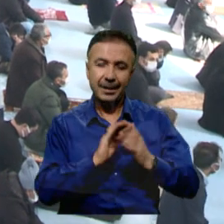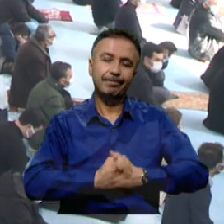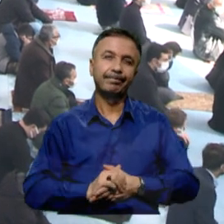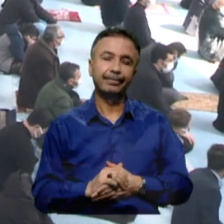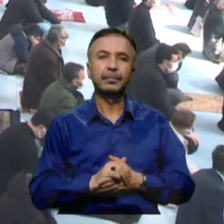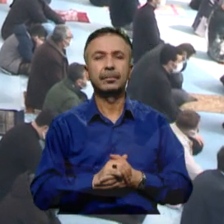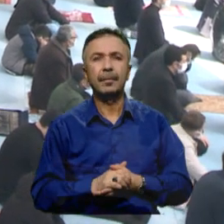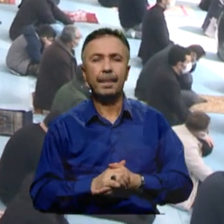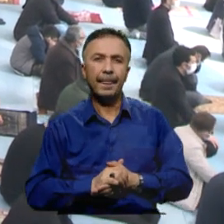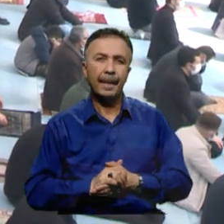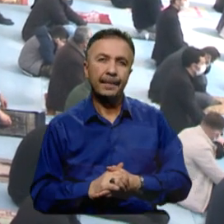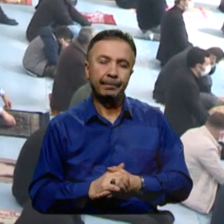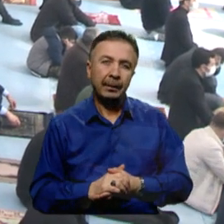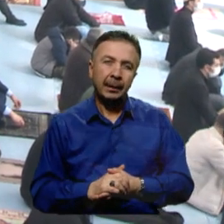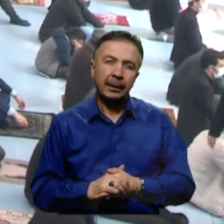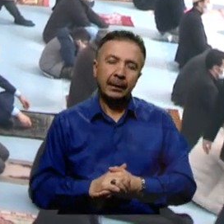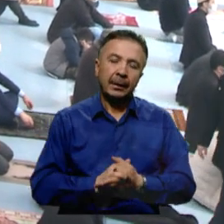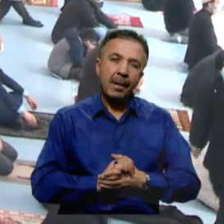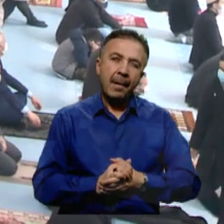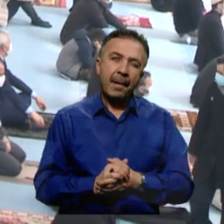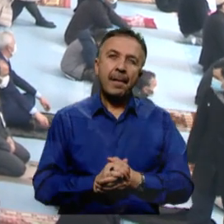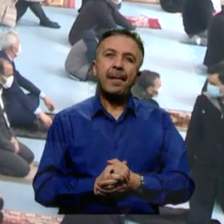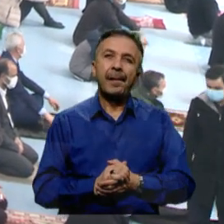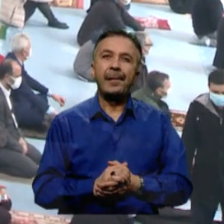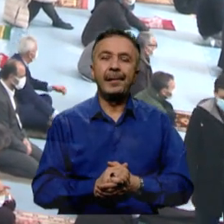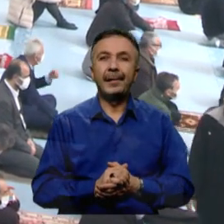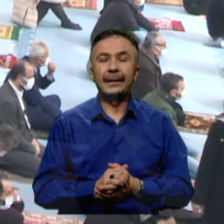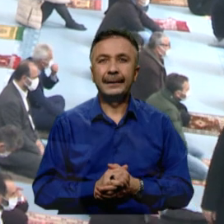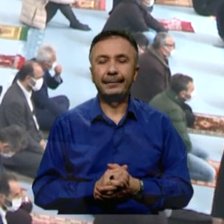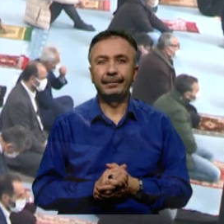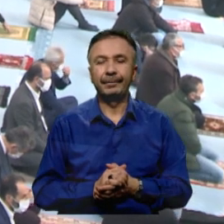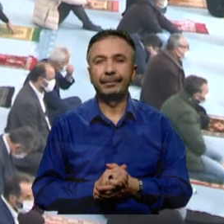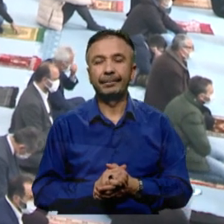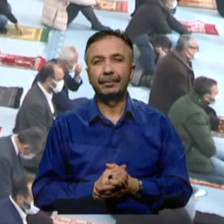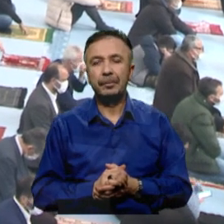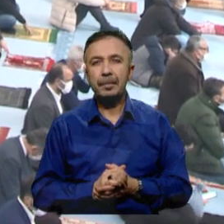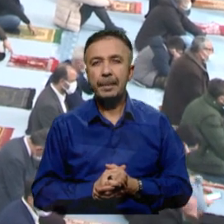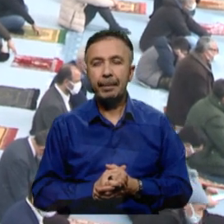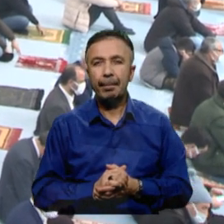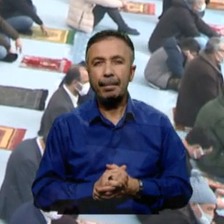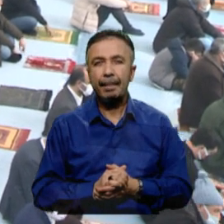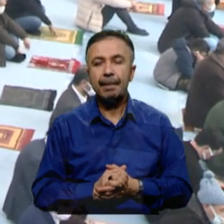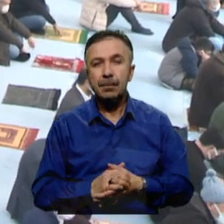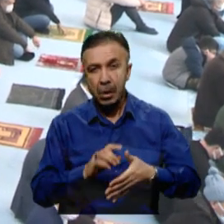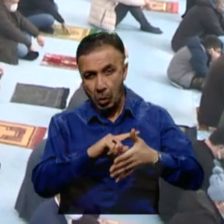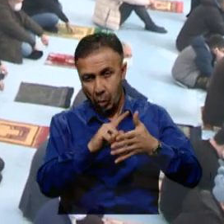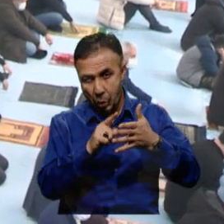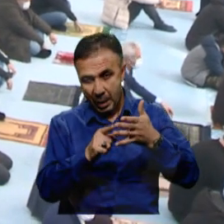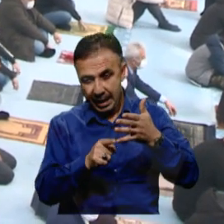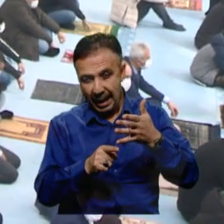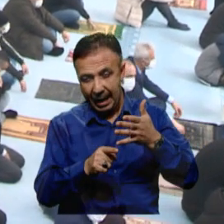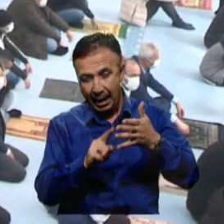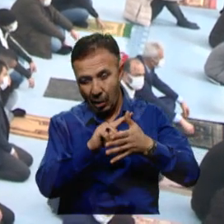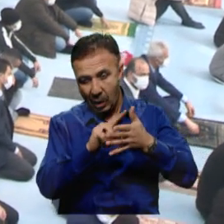veli eymmetihi, veli resulihi, veli eymmetil müslimin ve ammetihi. Yöneten ve yönetilenlerin